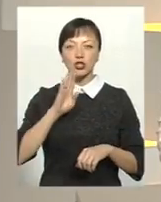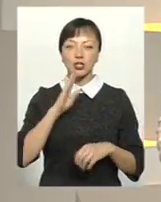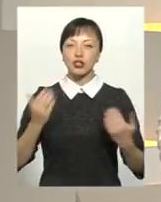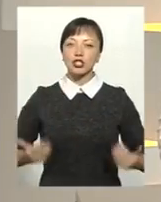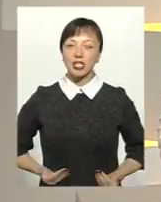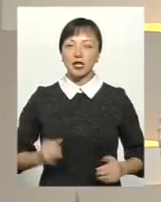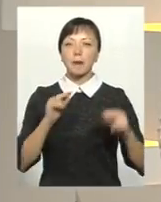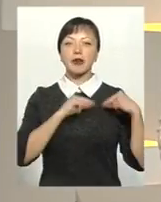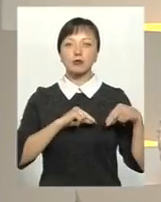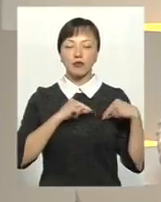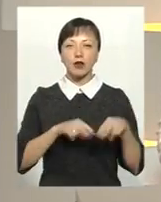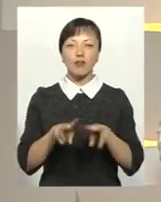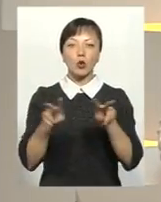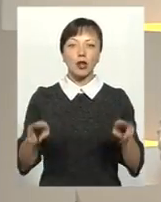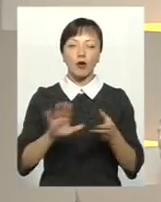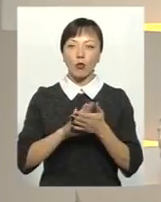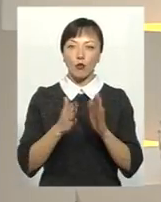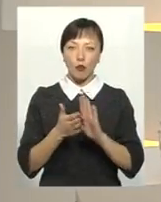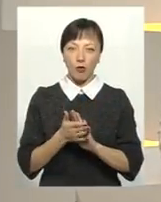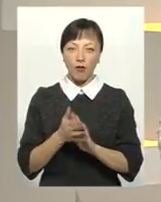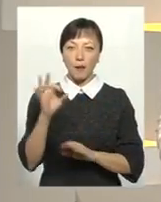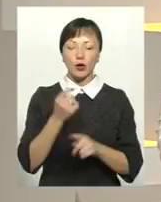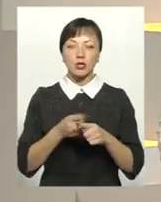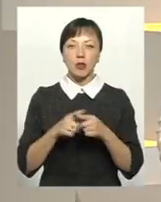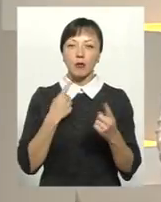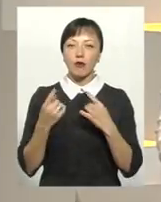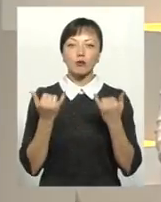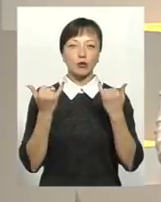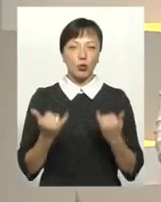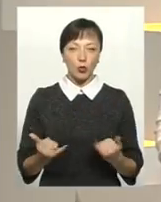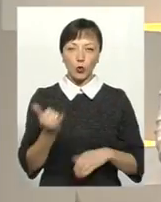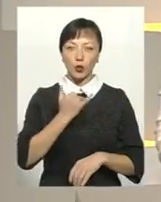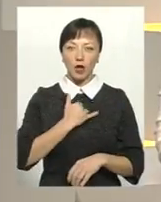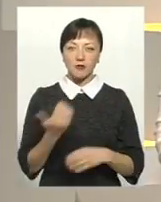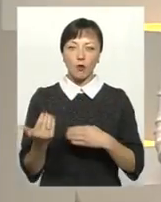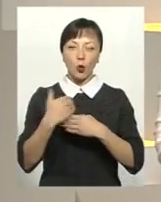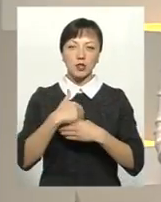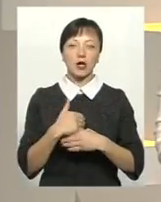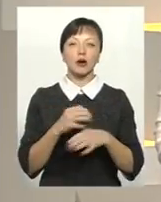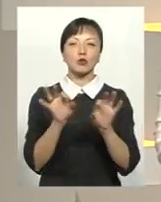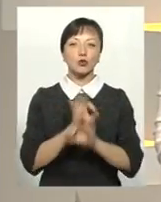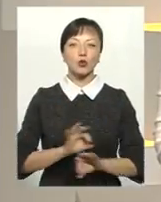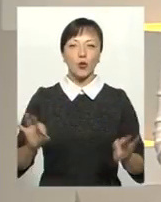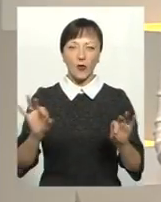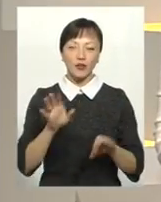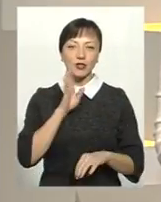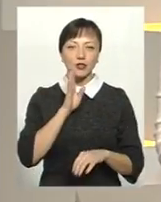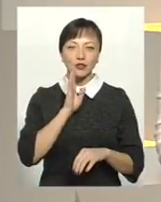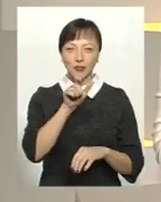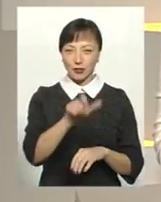і працювати в однакових умовах? Про це поговоримо сьогодні, і у нас в гостях сьогодні чудові представниці